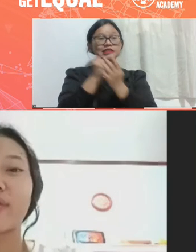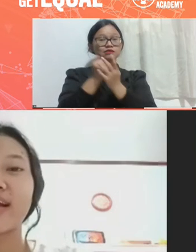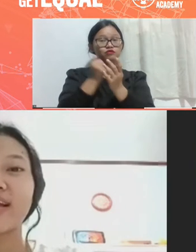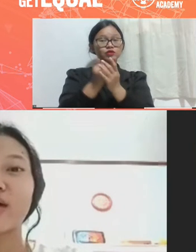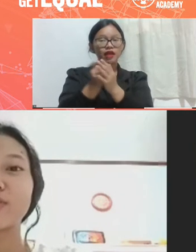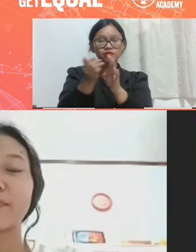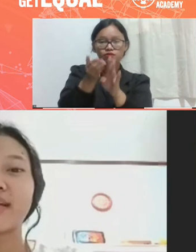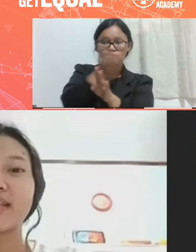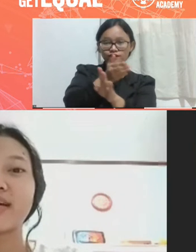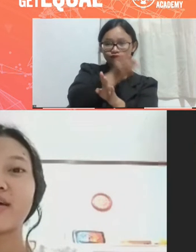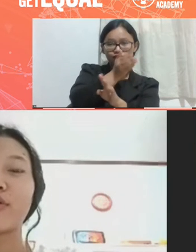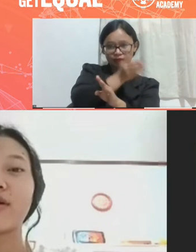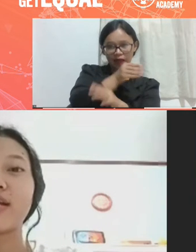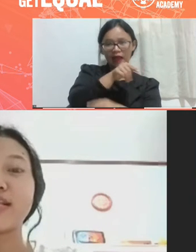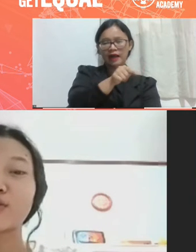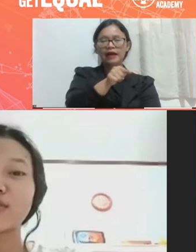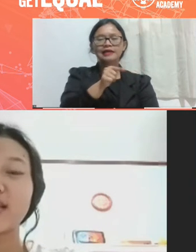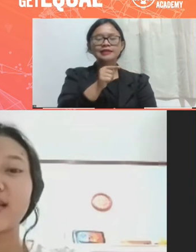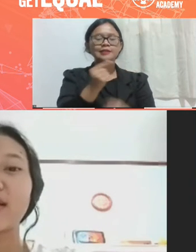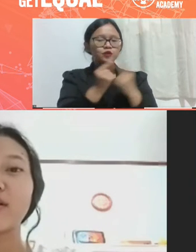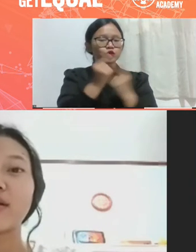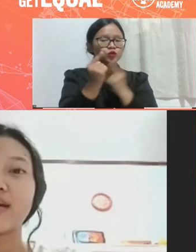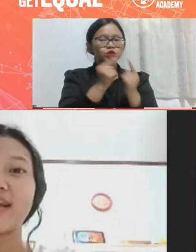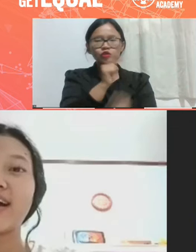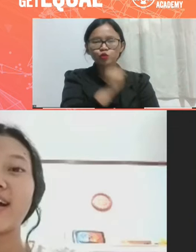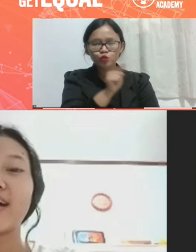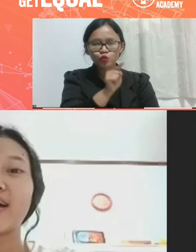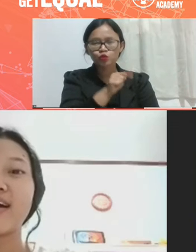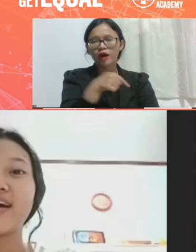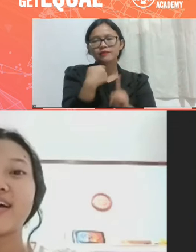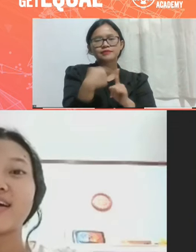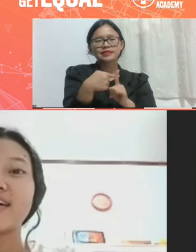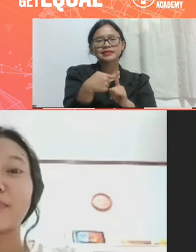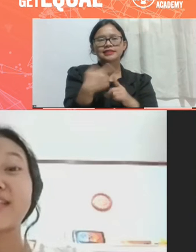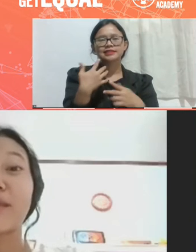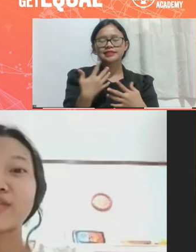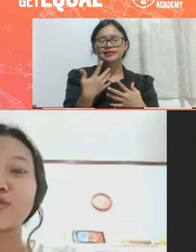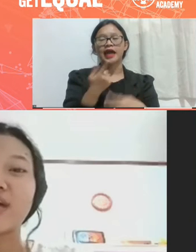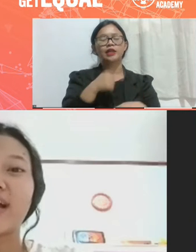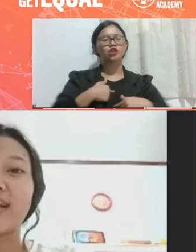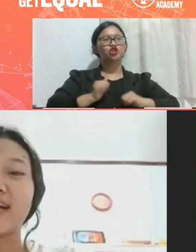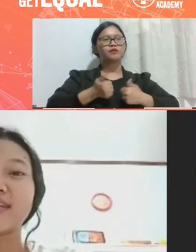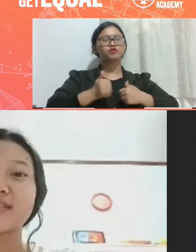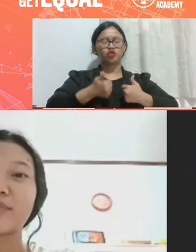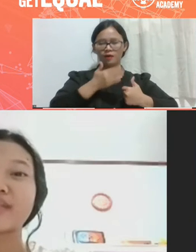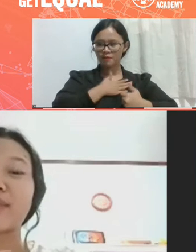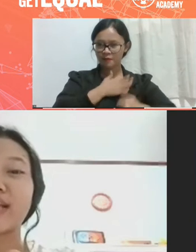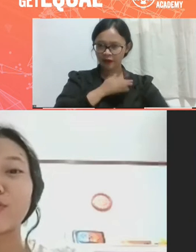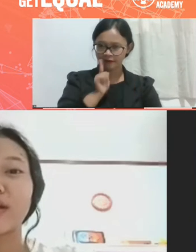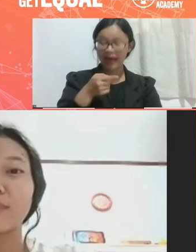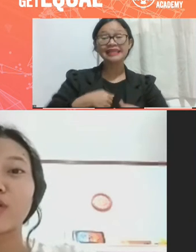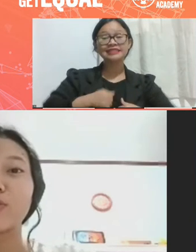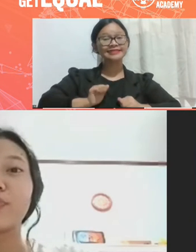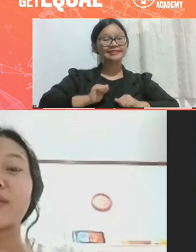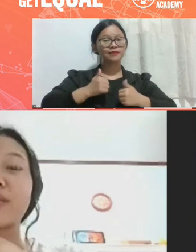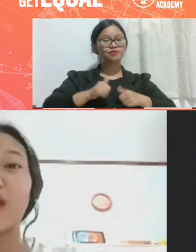Sebelum take overnya kan aku sempat diskusi dan ada persiapan juga. Nah, persiapan itu